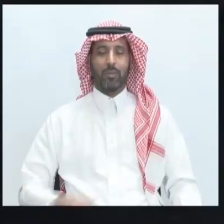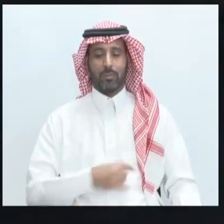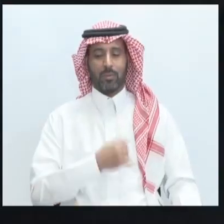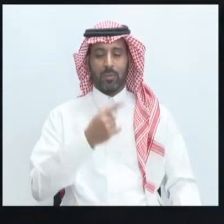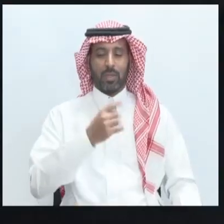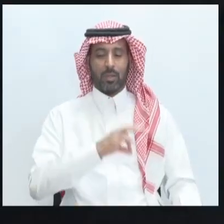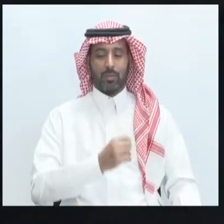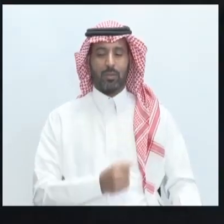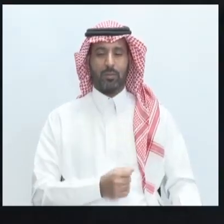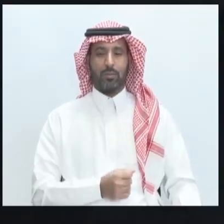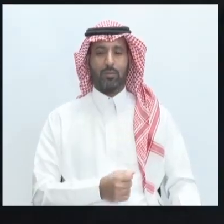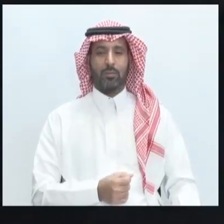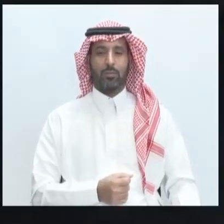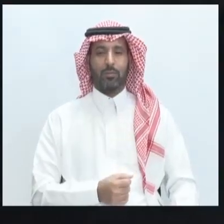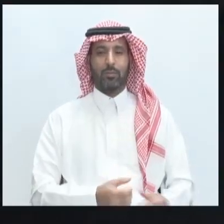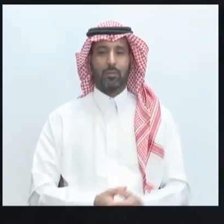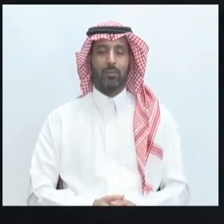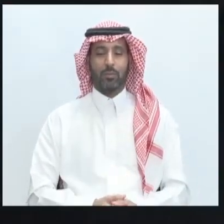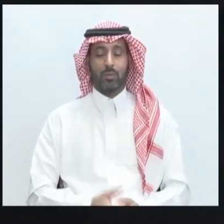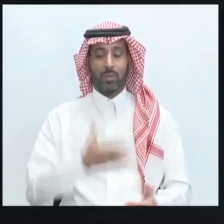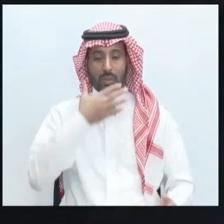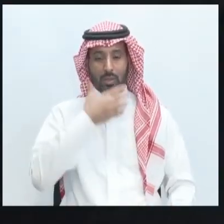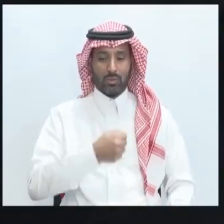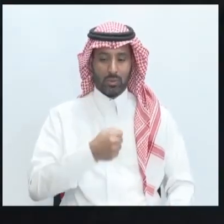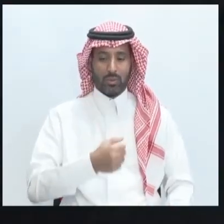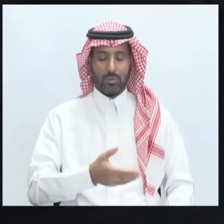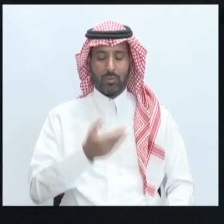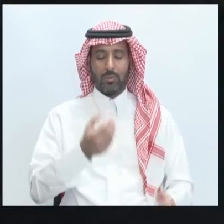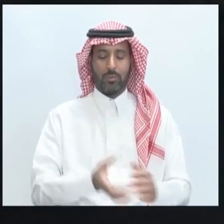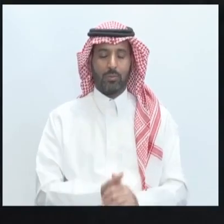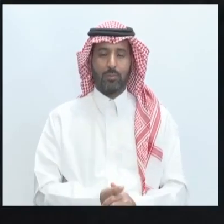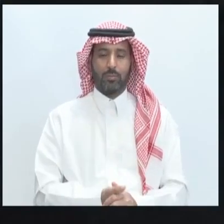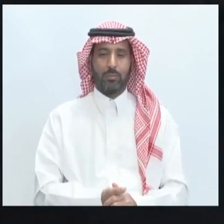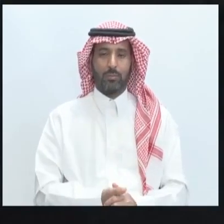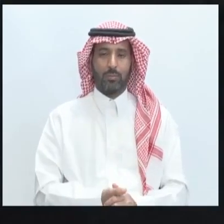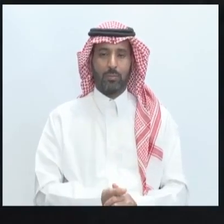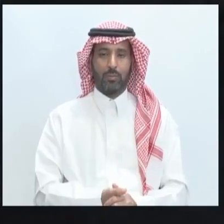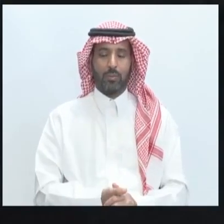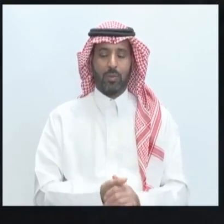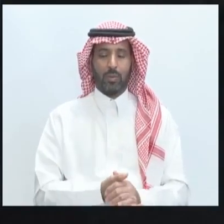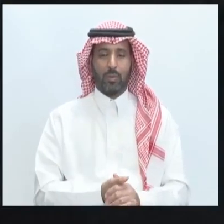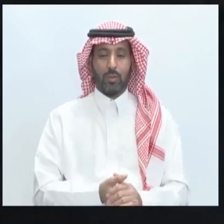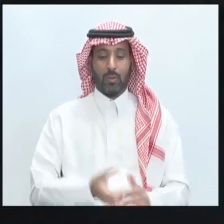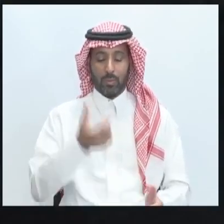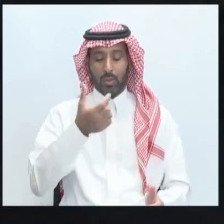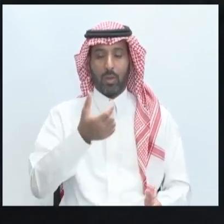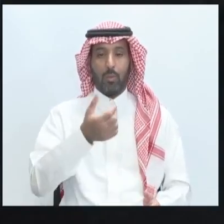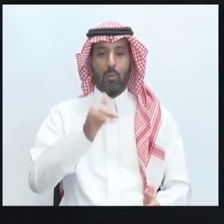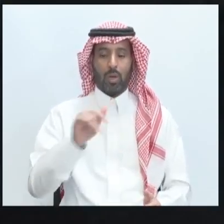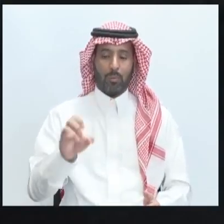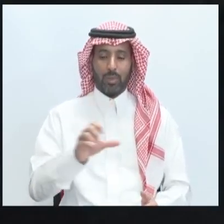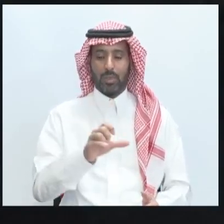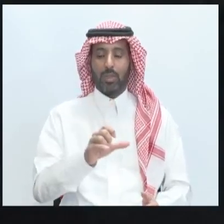بسم الله الرحمن الرحيم والصلاه والسلام على اشرف الانبياء والمرسلين نبينا محمد